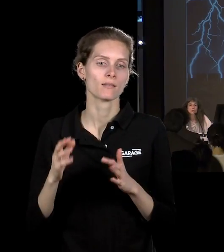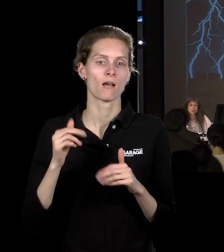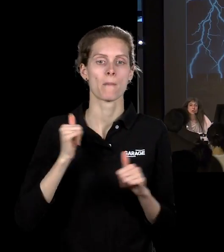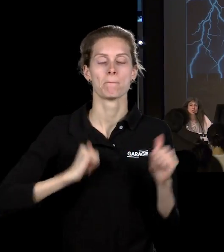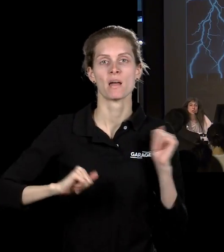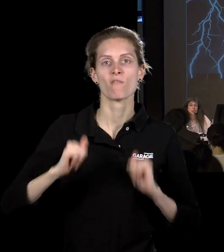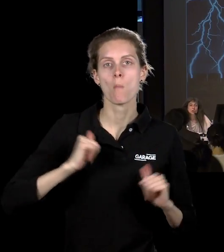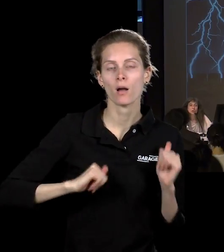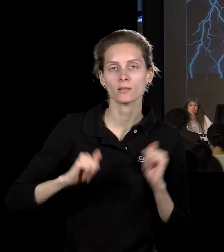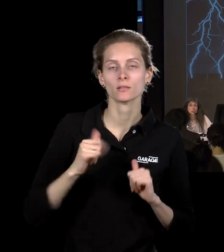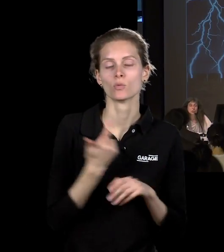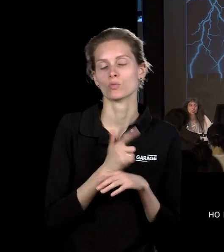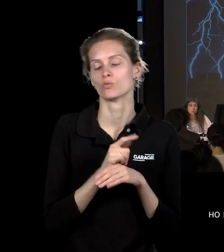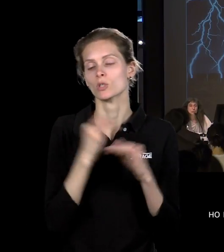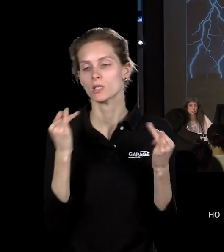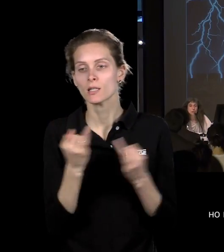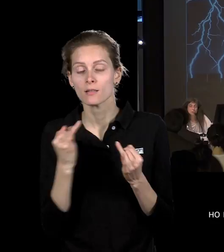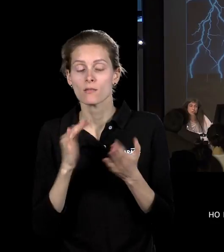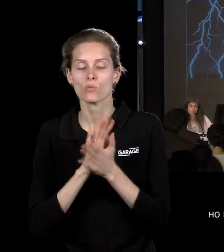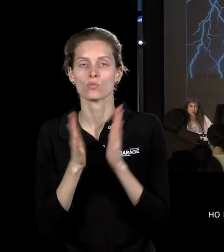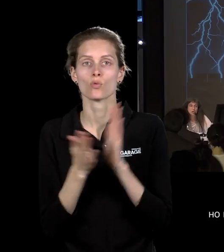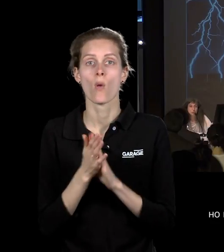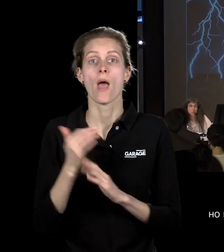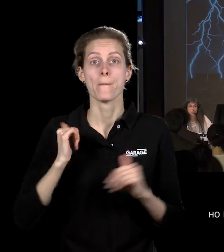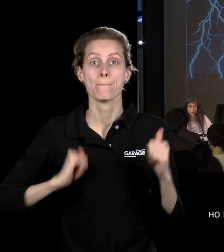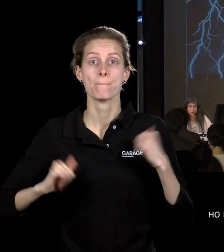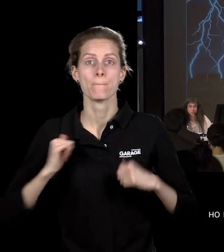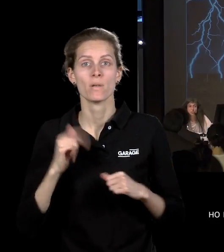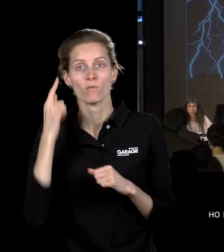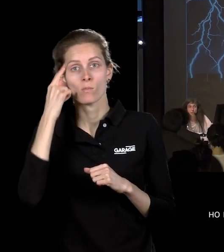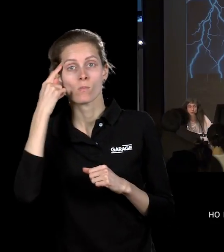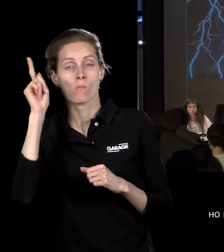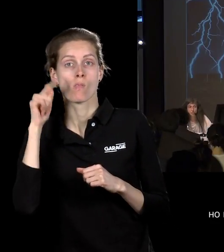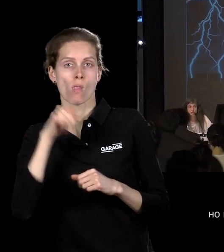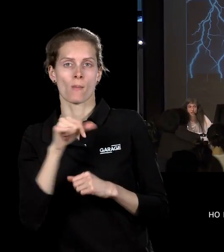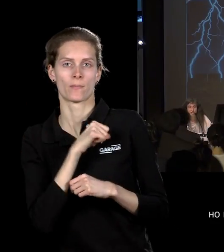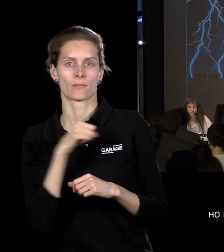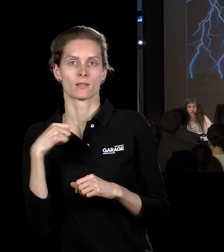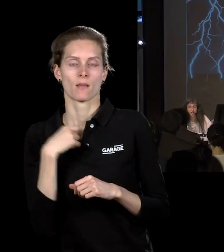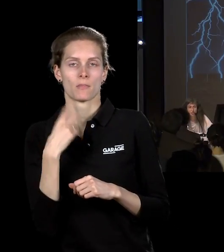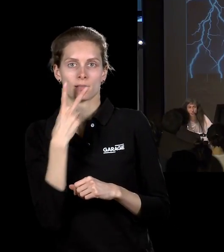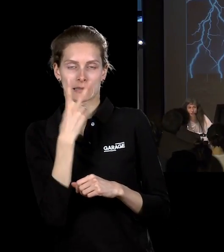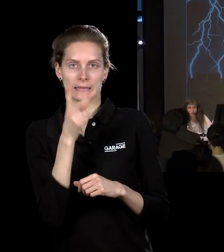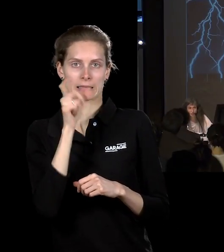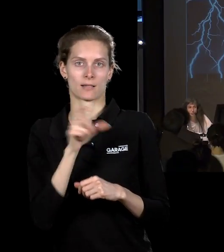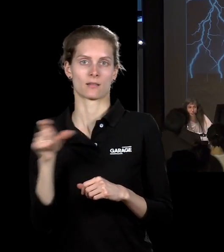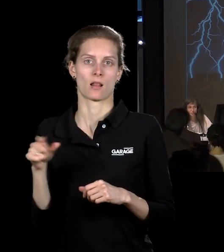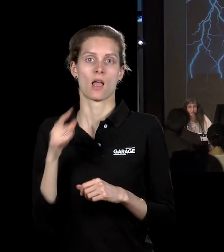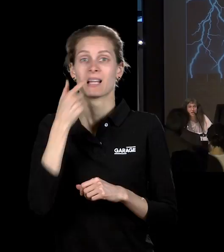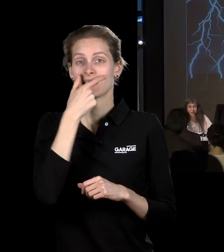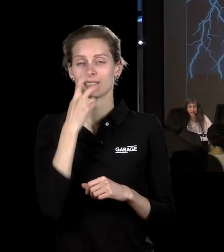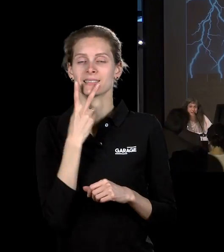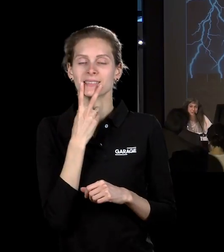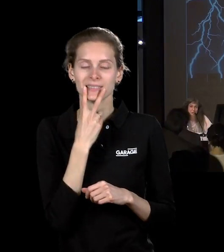это очень замечательно, это очень интересно, при условии, что перформером должна быть публика, что перформером должен быть зритель, что это зритель должен делать